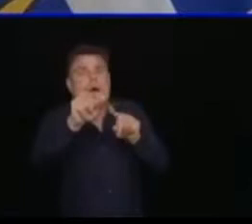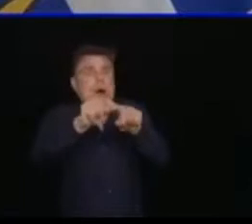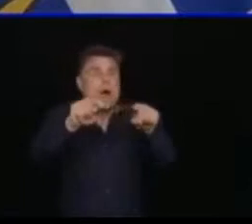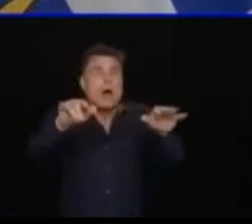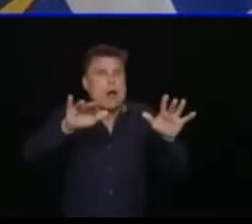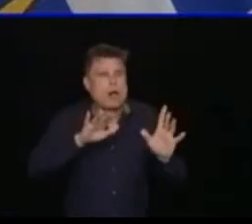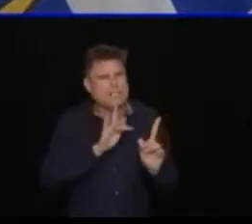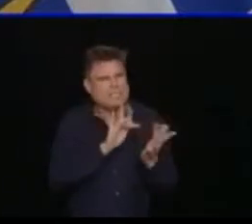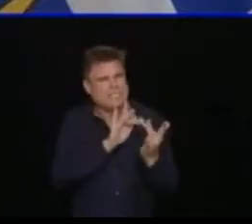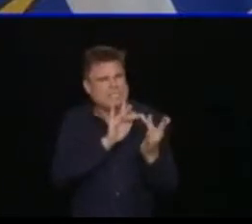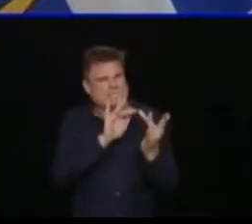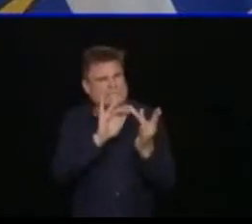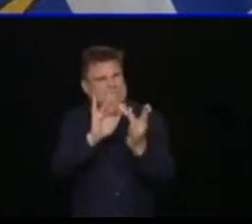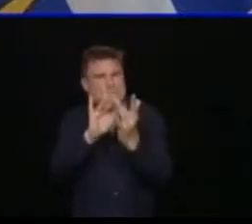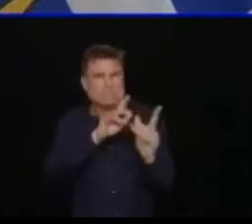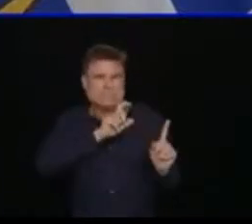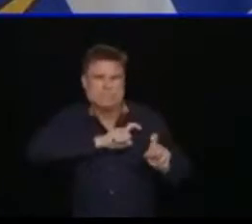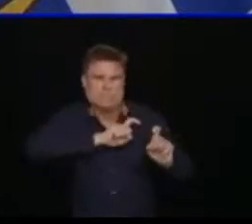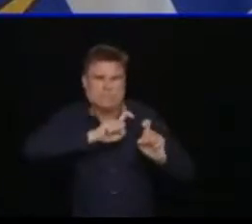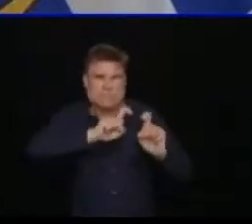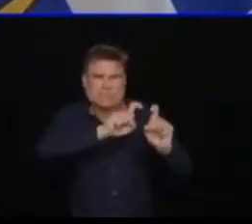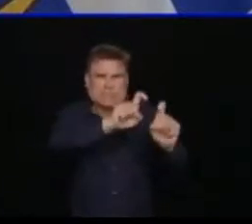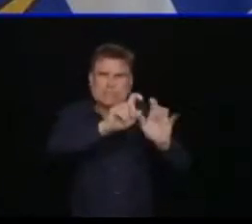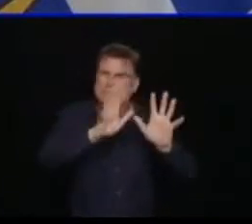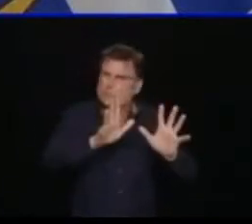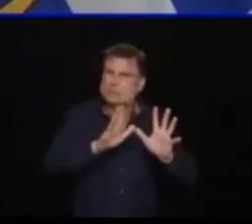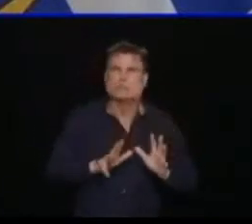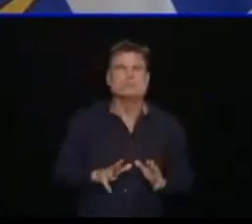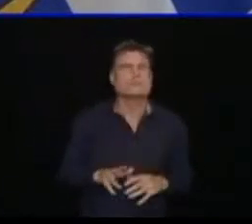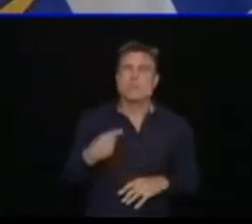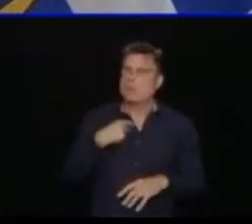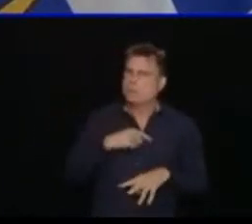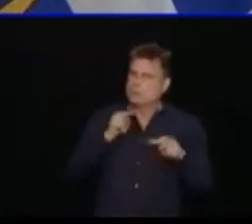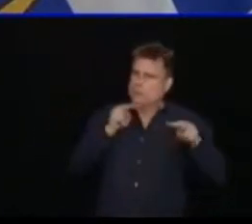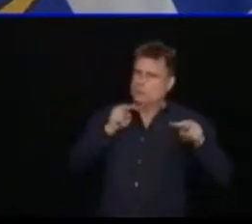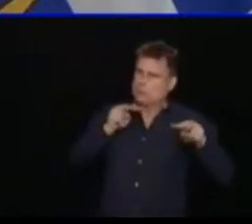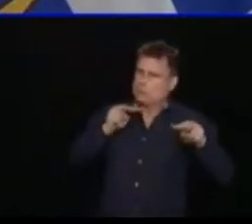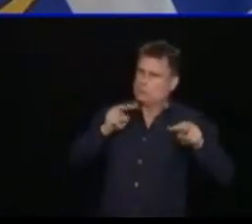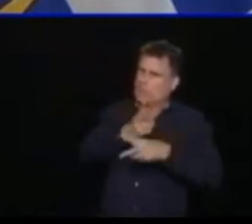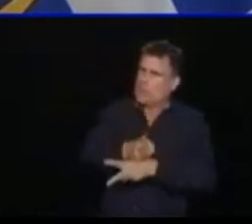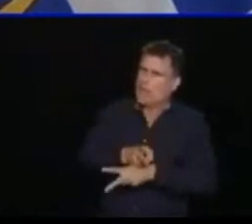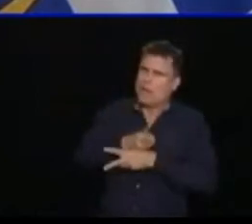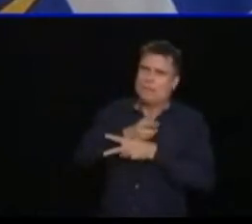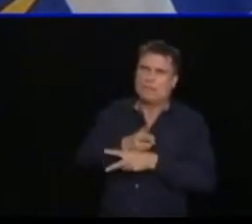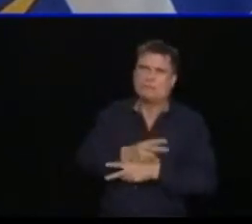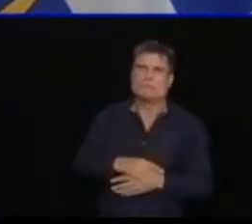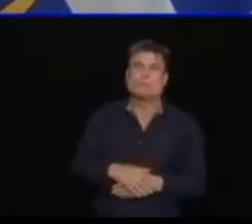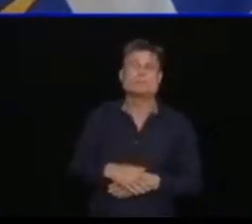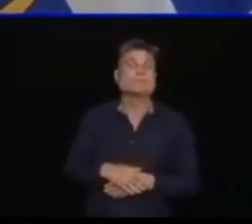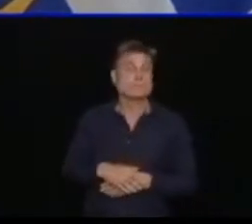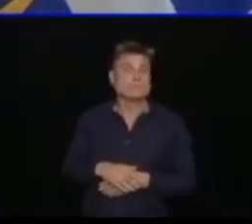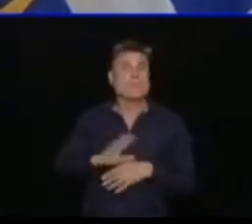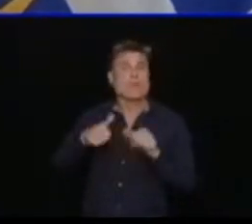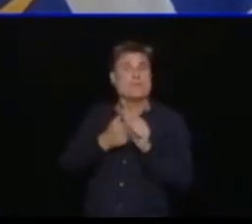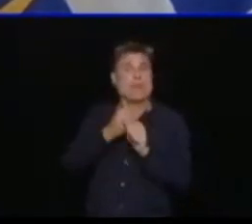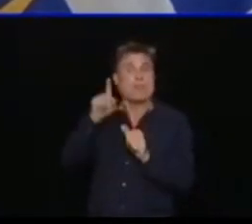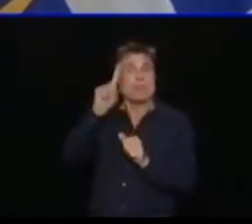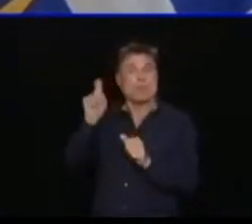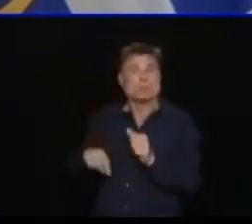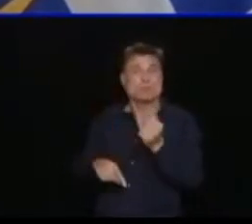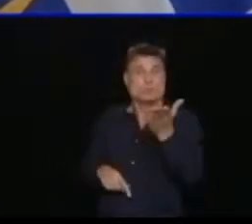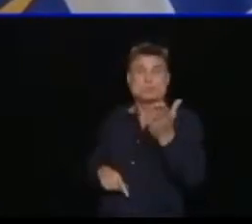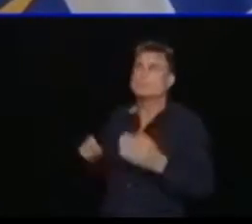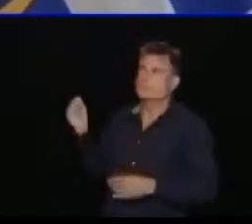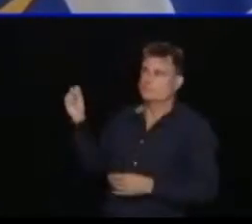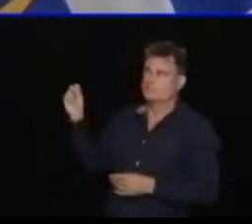病毒 Do you have a 过程中 follow-up 了 one? 我们什么办法都 Yes, 没有 please. 没有办法做了 On 没有任何事 Friday, 情可以做 when you were 除非 discussing 但 the 是 corona 你 outbreak 就是 or 少